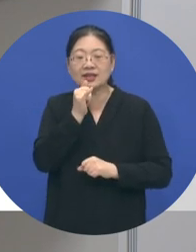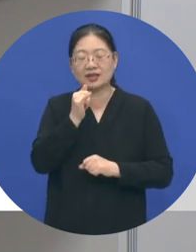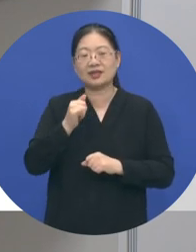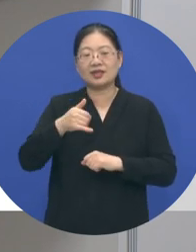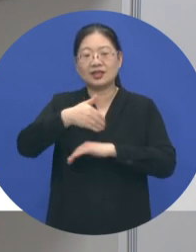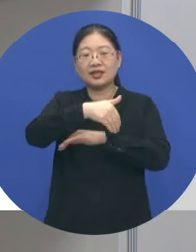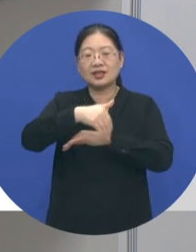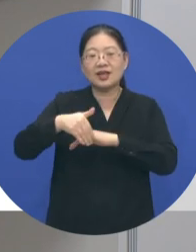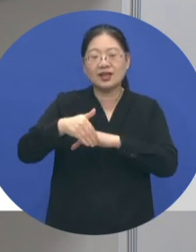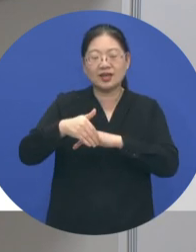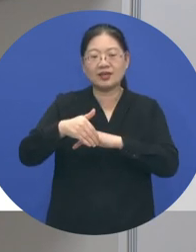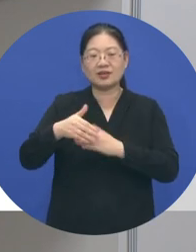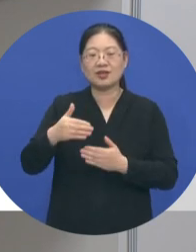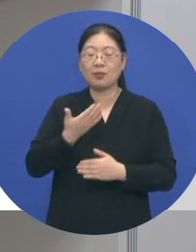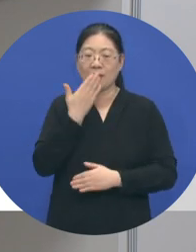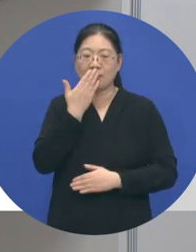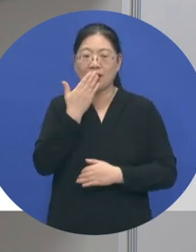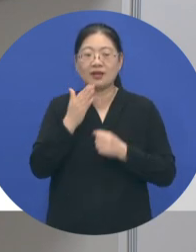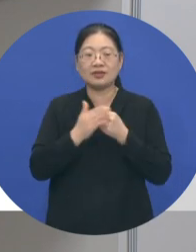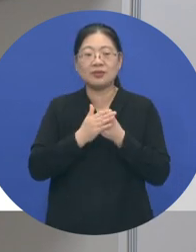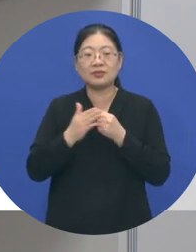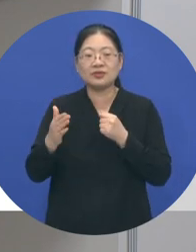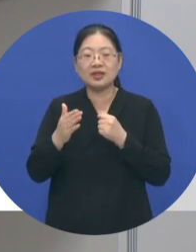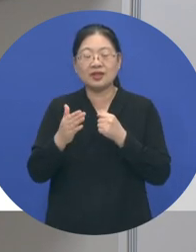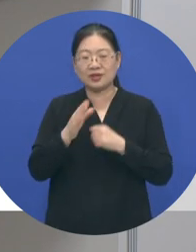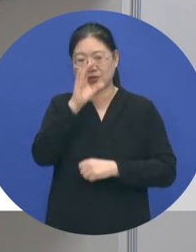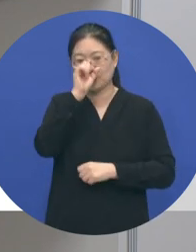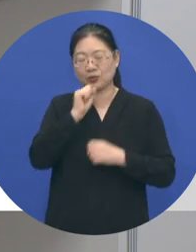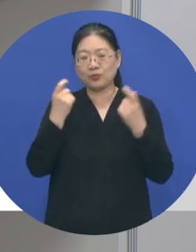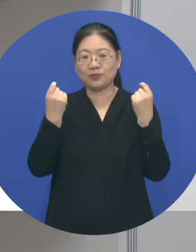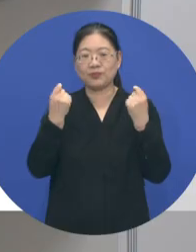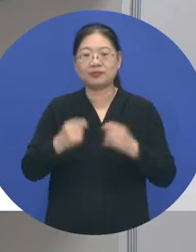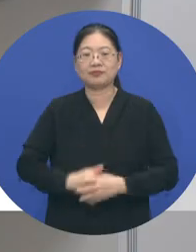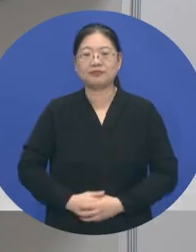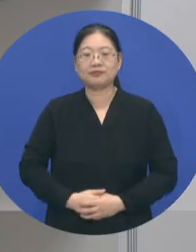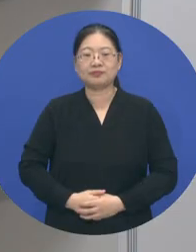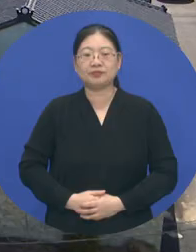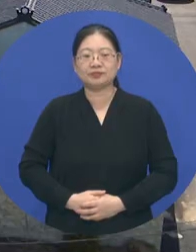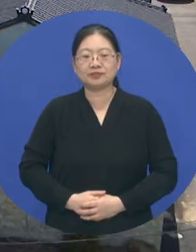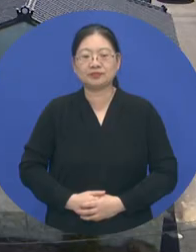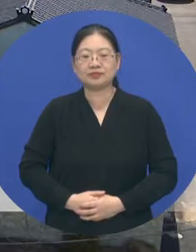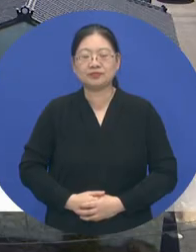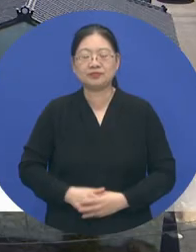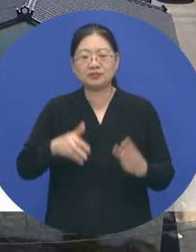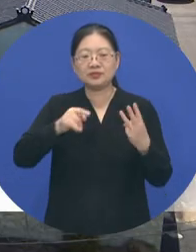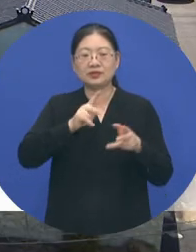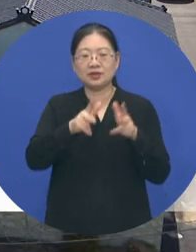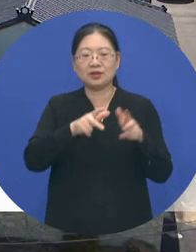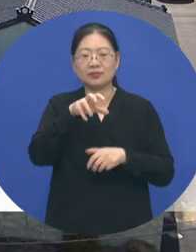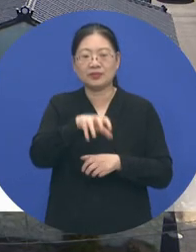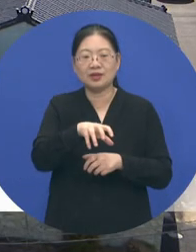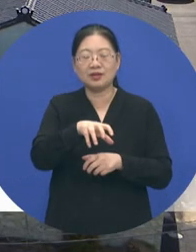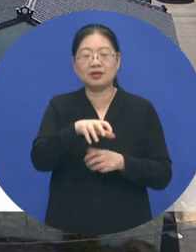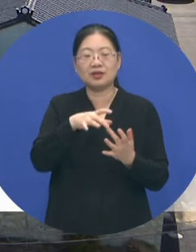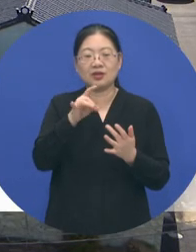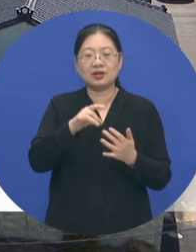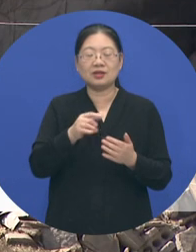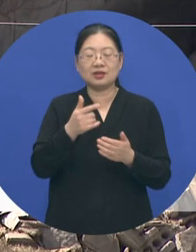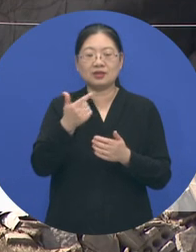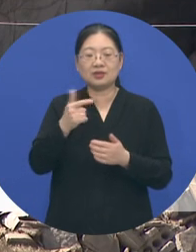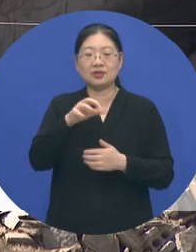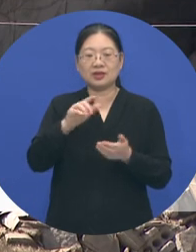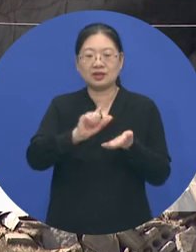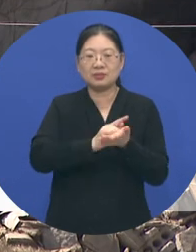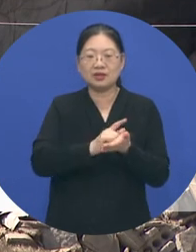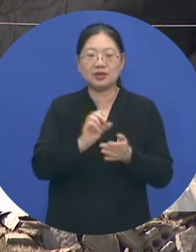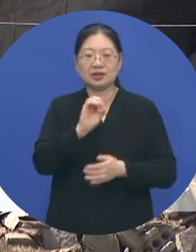집행계획을 수단으로 가질 수 있다는 점에서 뭐 장점이 있다고 봐집니다. 3차 사업지로 선정된 시군은